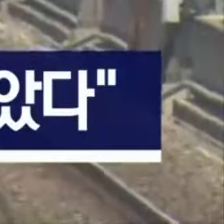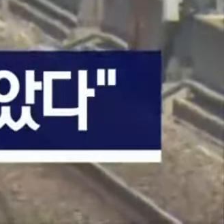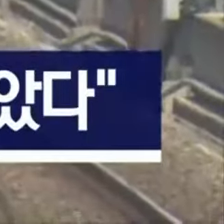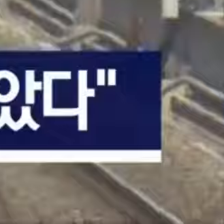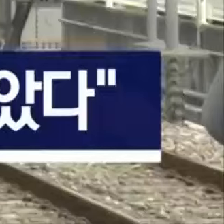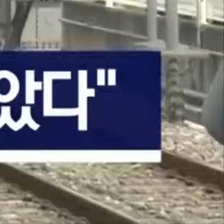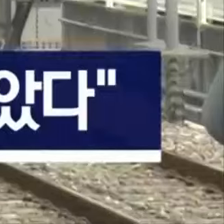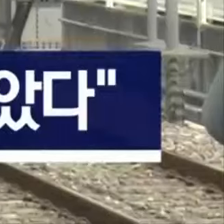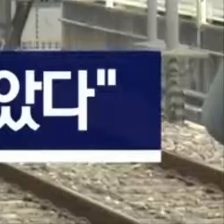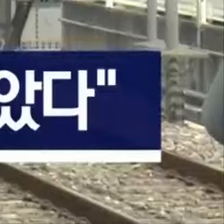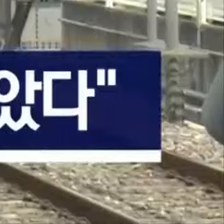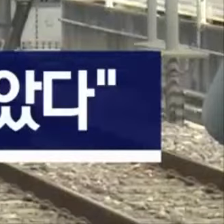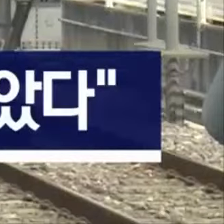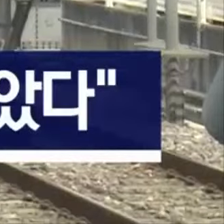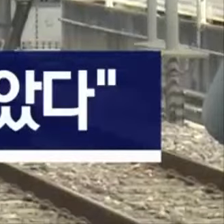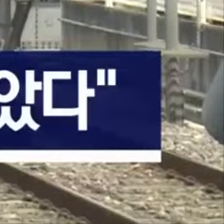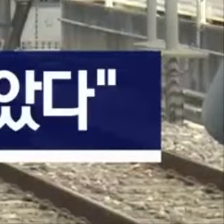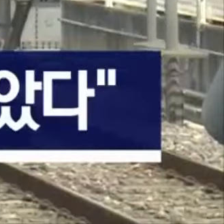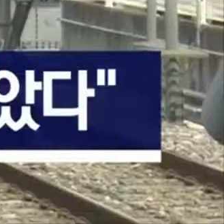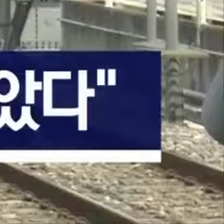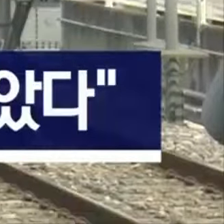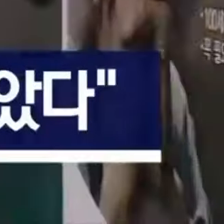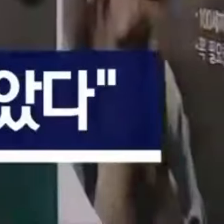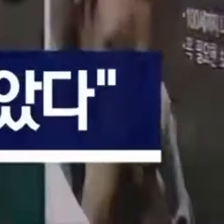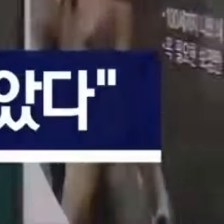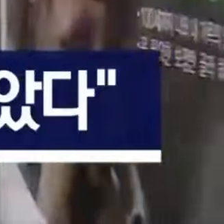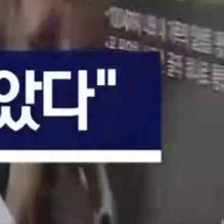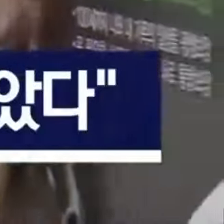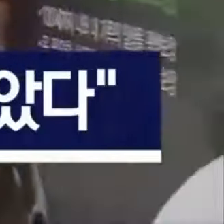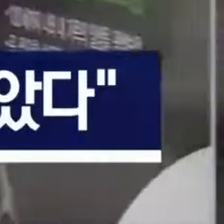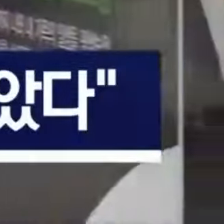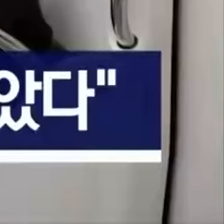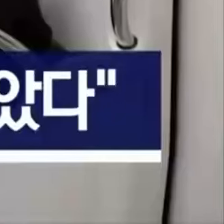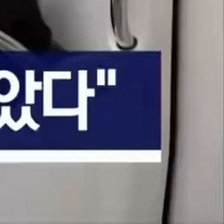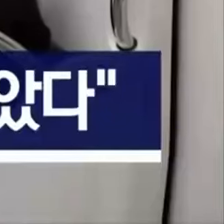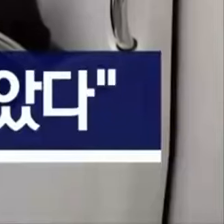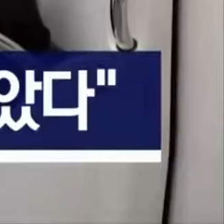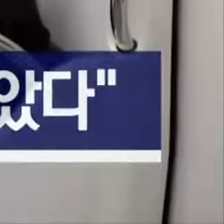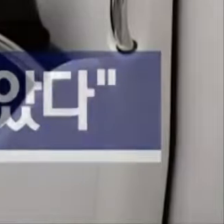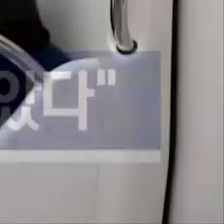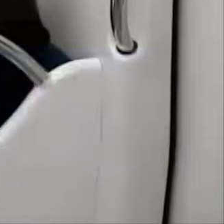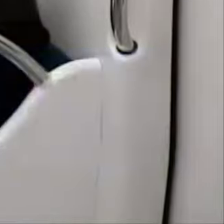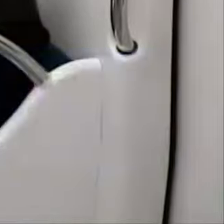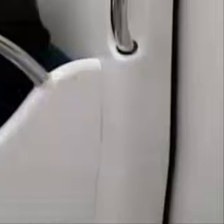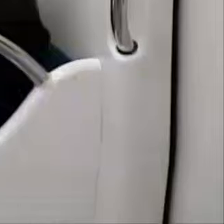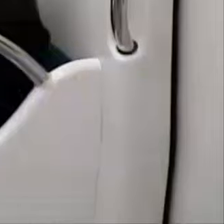킬로미터, 지구 752바퀴를 돈 것과 같고 하루 이용객은 5만여 명입니다.